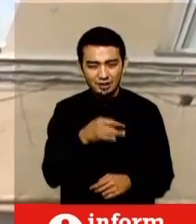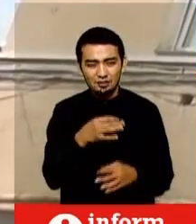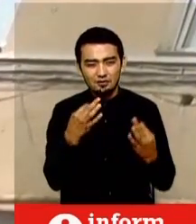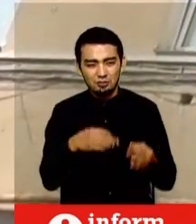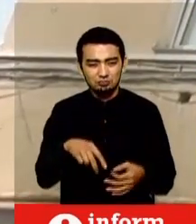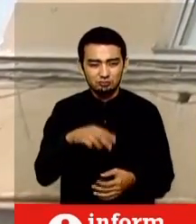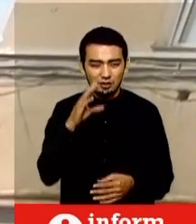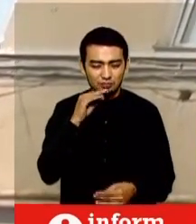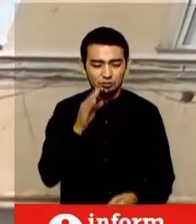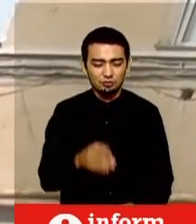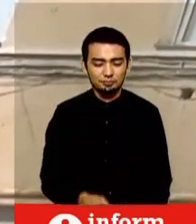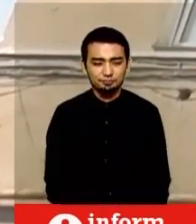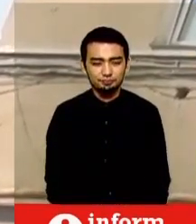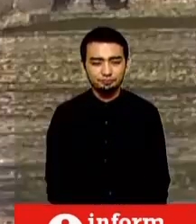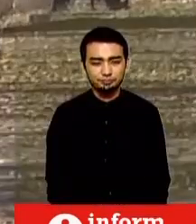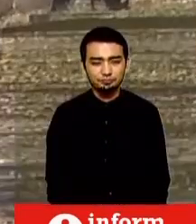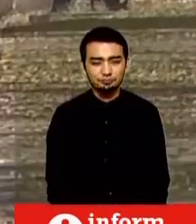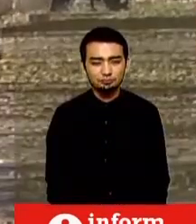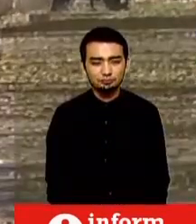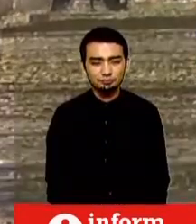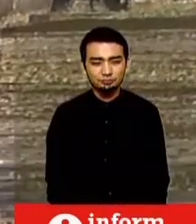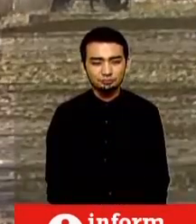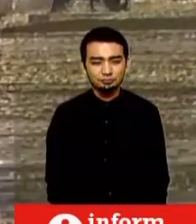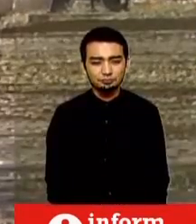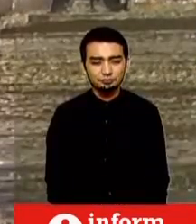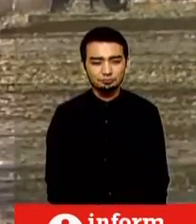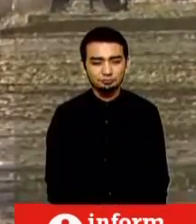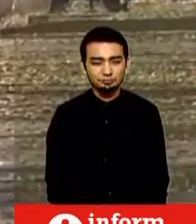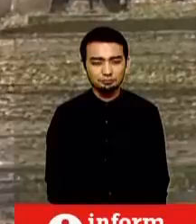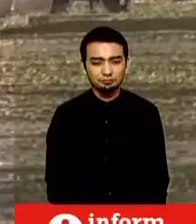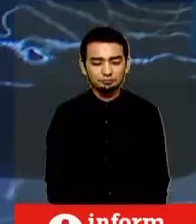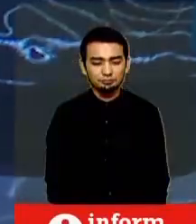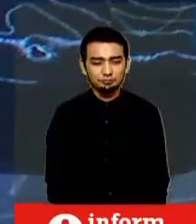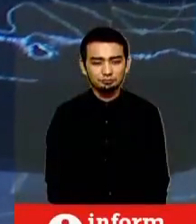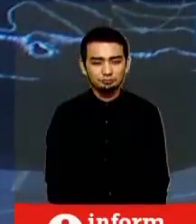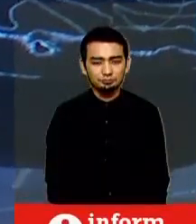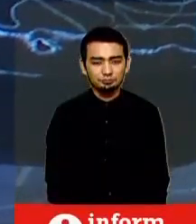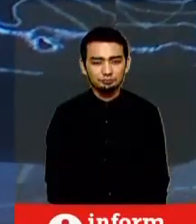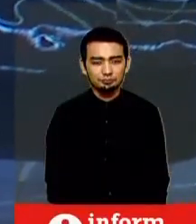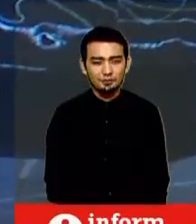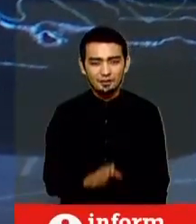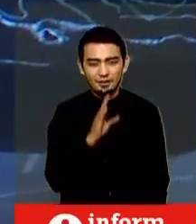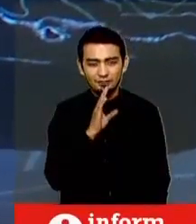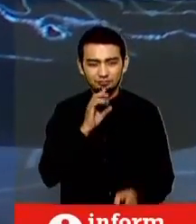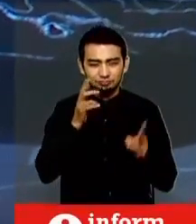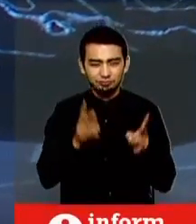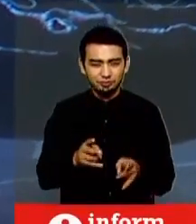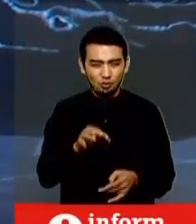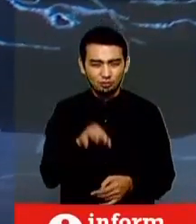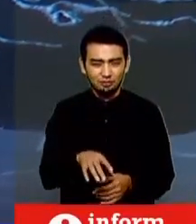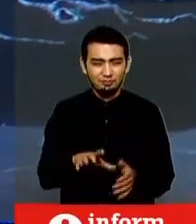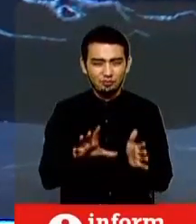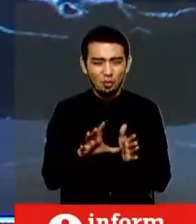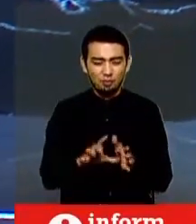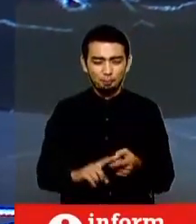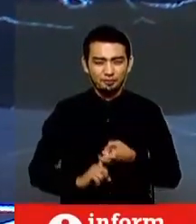доступе. Людмила Батюшкина, Ирина Нинашева, Информбюро, 31 канал. Девочка, пострадавшая от удара током